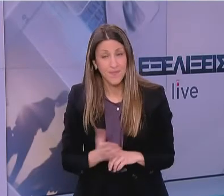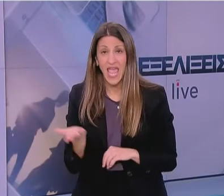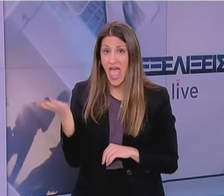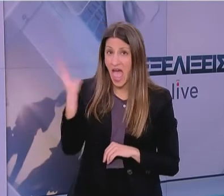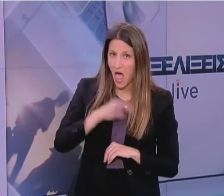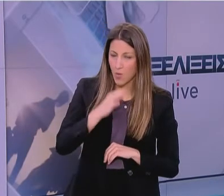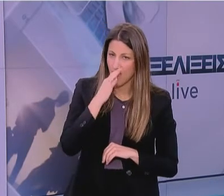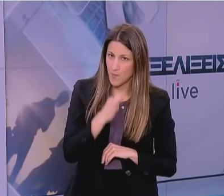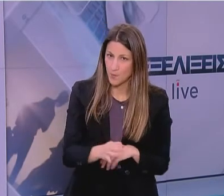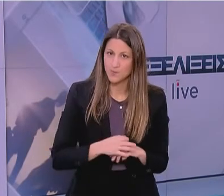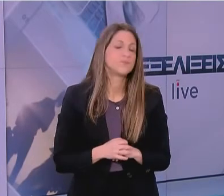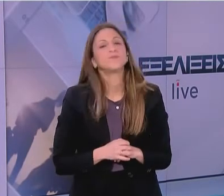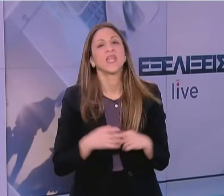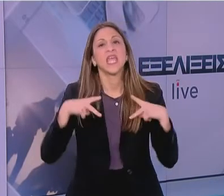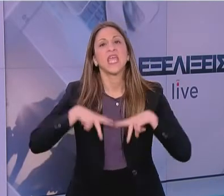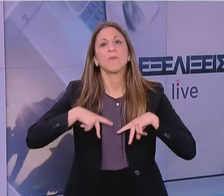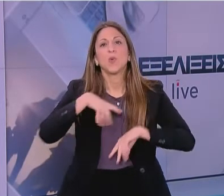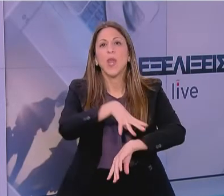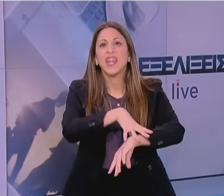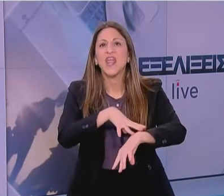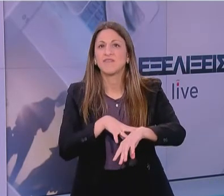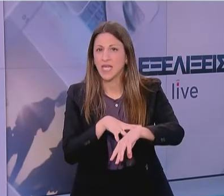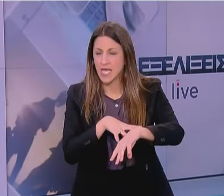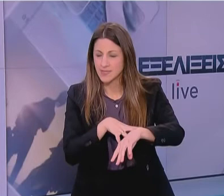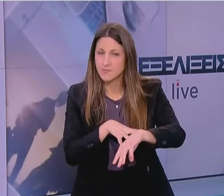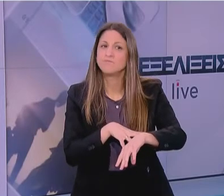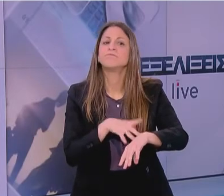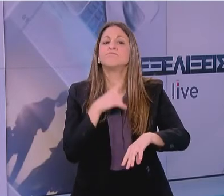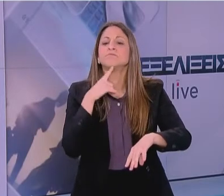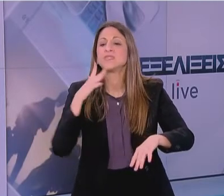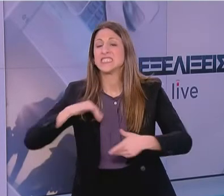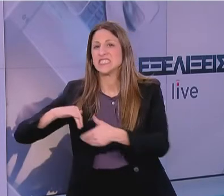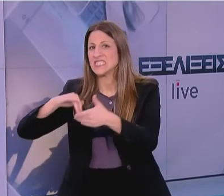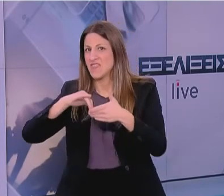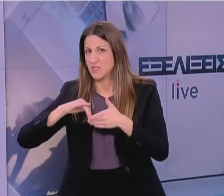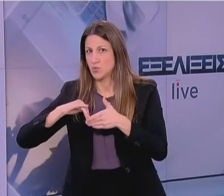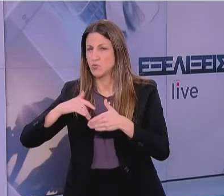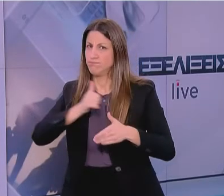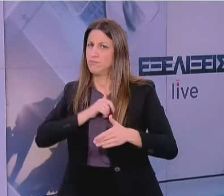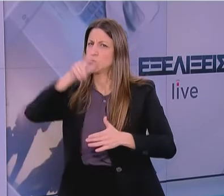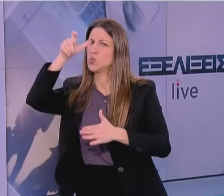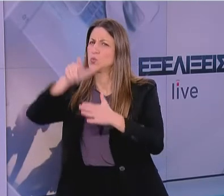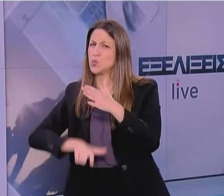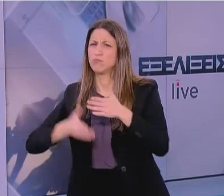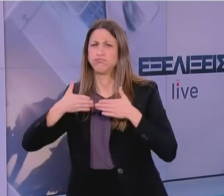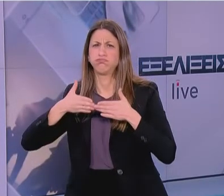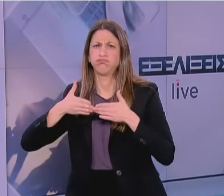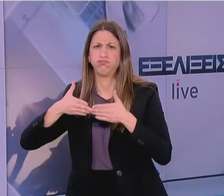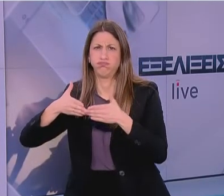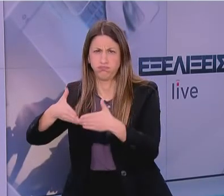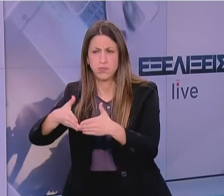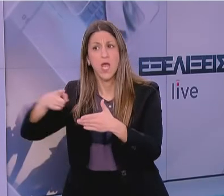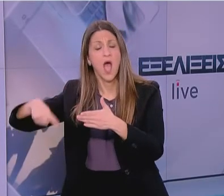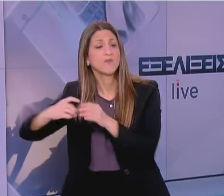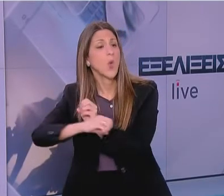πληροφορήσω ότι το Υπουργείο Ναυτιλίας και Νησιωτικής Πολιτικής ενημερώθηκε από το Σύνδεσμο Ιδιοκτητών Τουριστικών Επαγγελματικών Σκαφών Άνευ